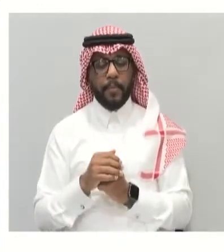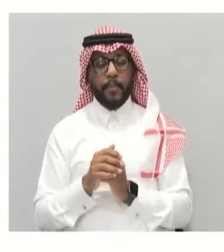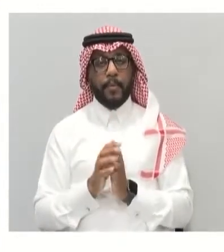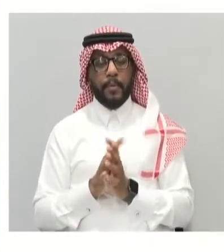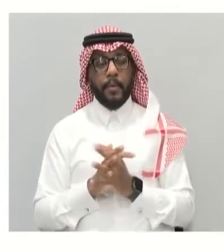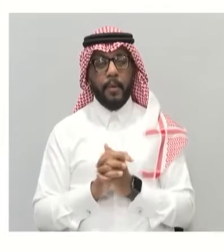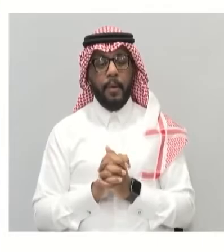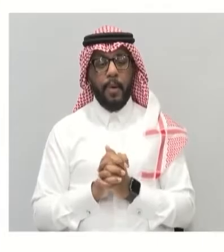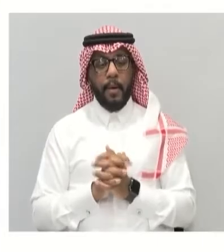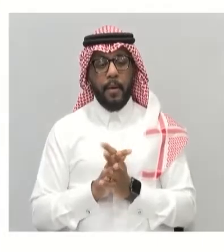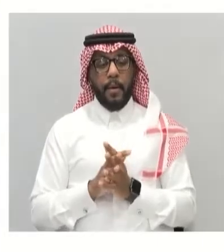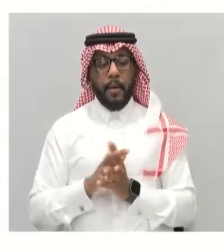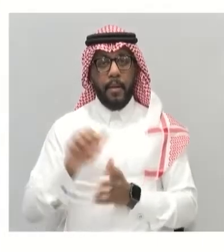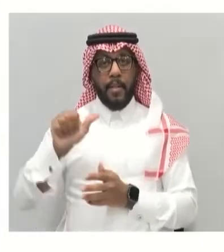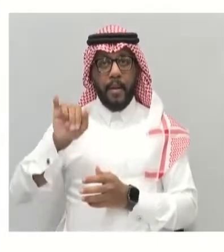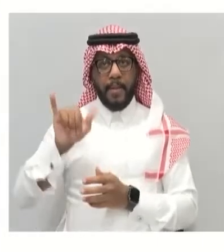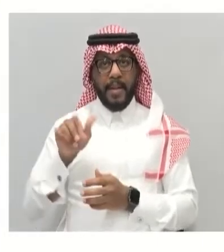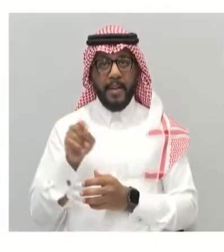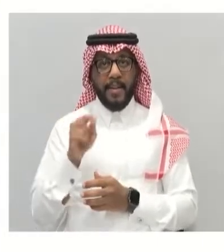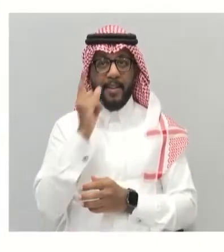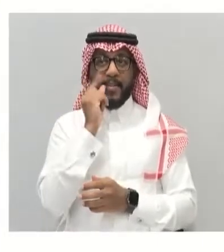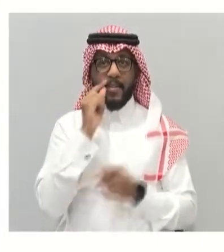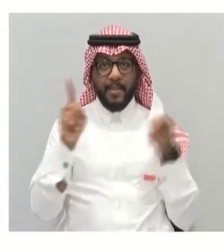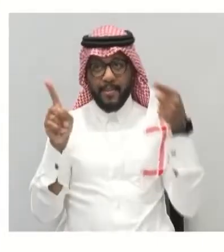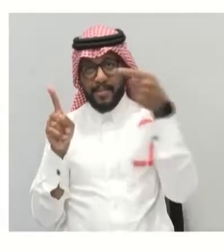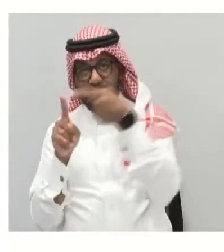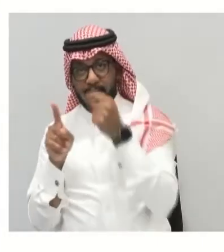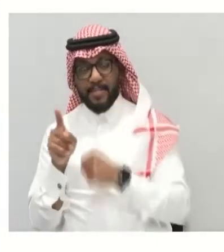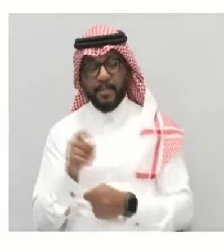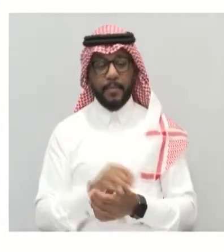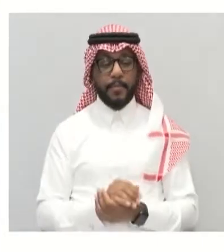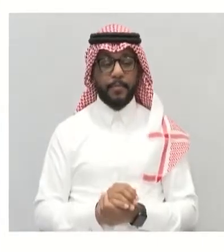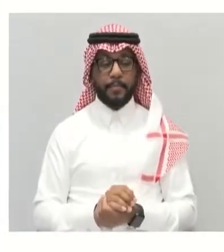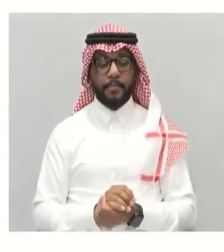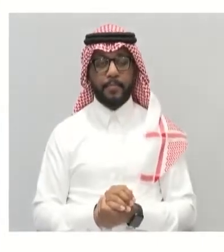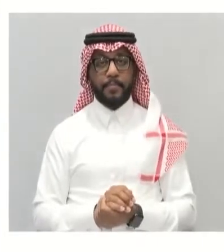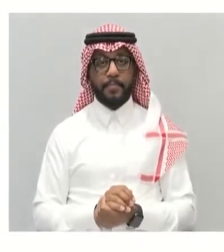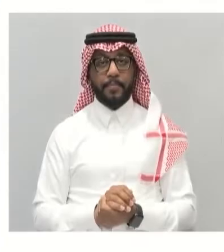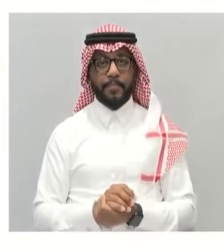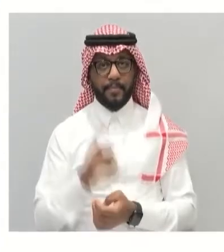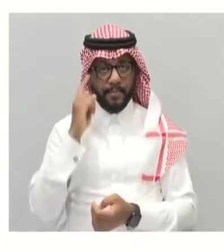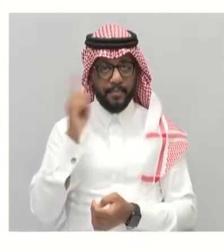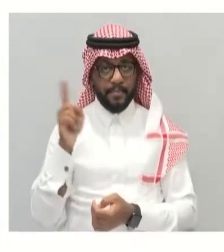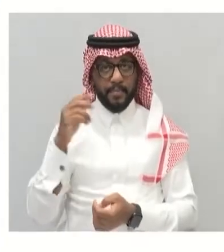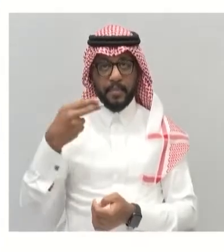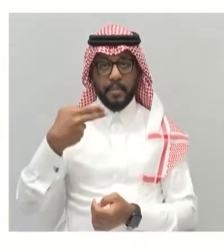يدل على المخاطب هذا هو صاحب الحال اذا ضمير وهي كاف الخطاب في قوله غذوتك